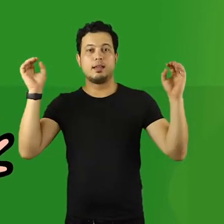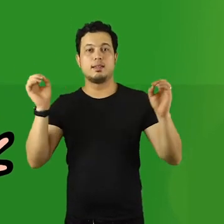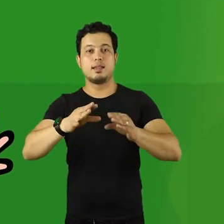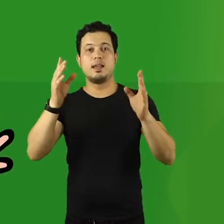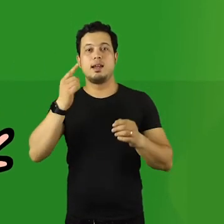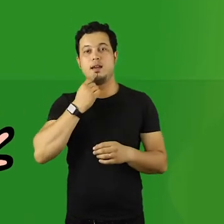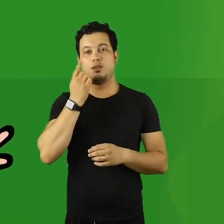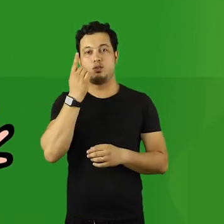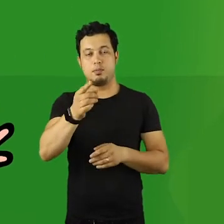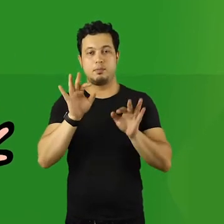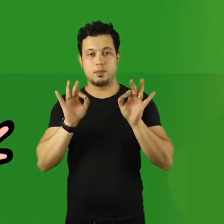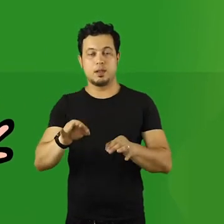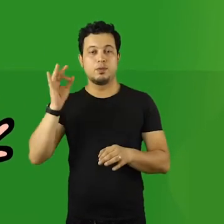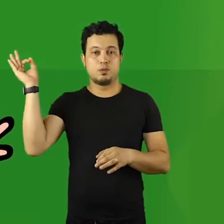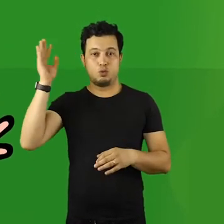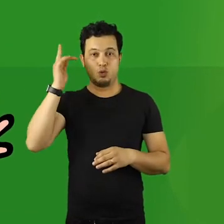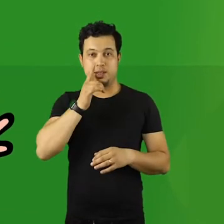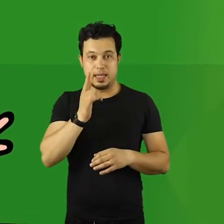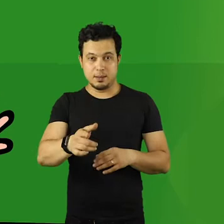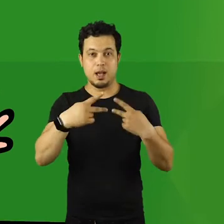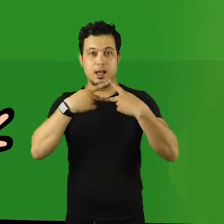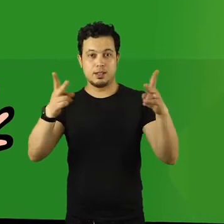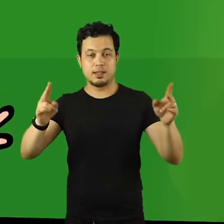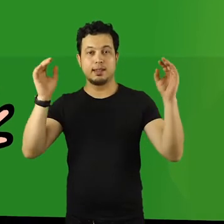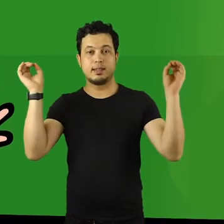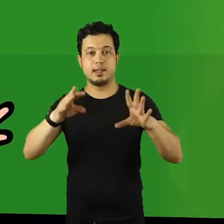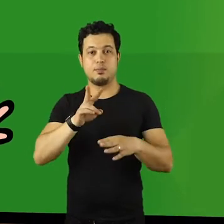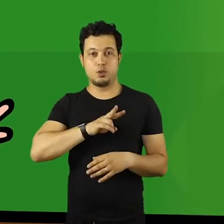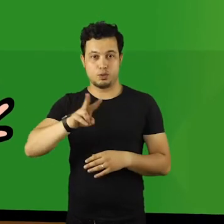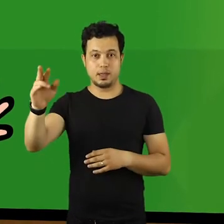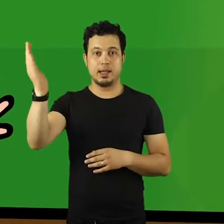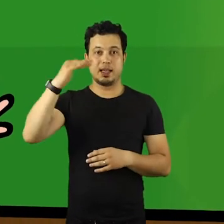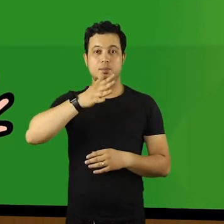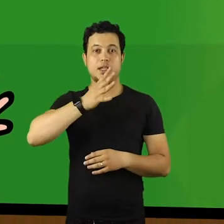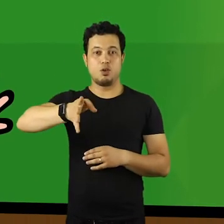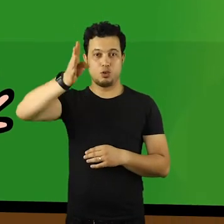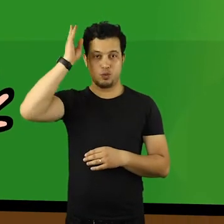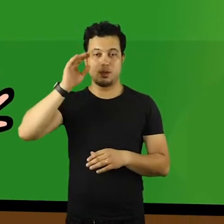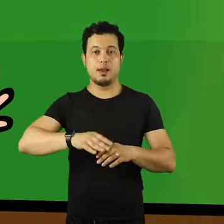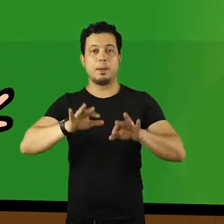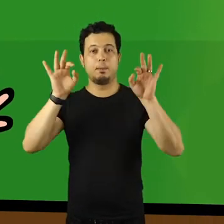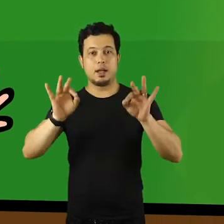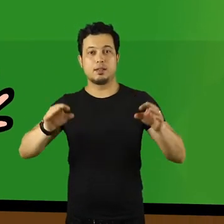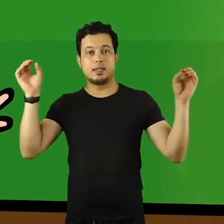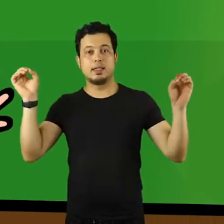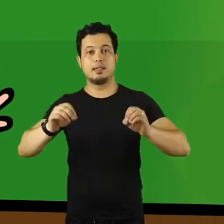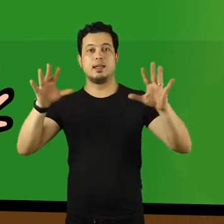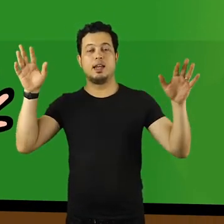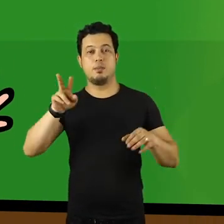söylemeye başladılar. Duyulsun sesimiz, açılsın sihirli geçidimiz, gelsin bilgi horozumuz, başlasın